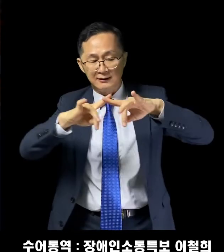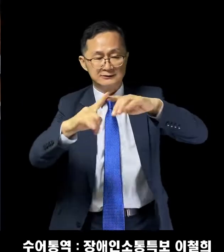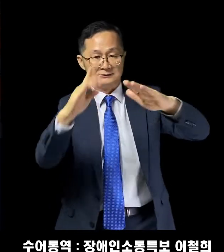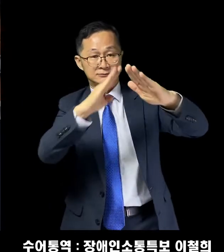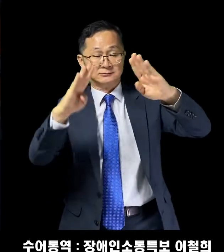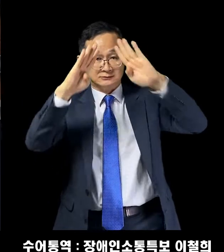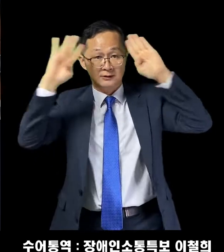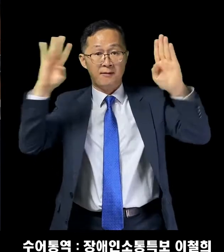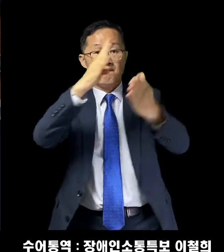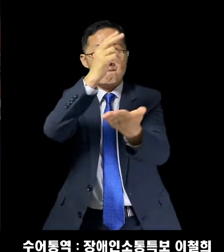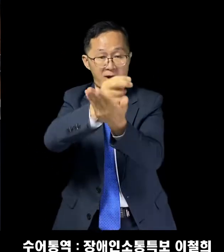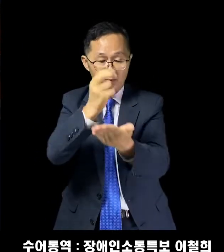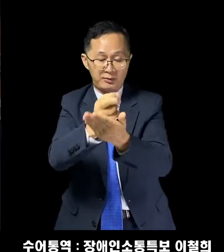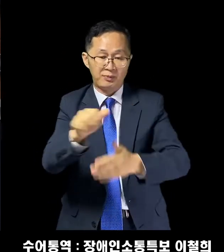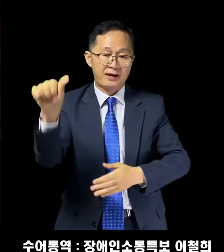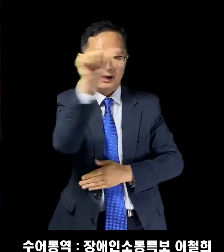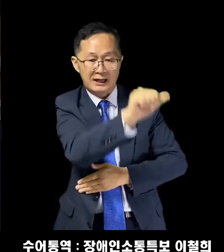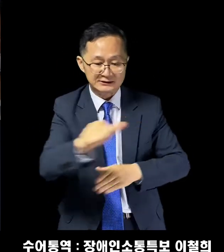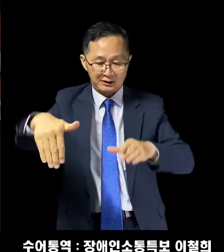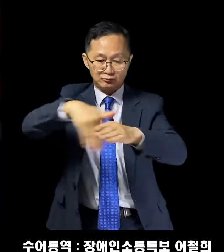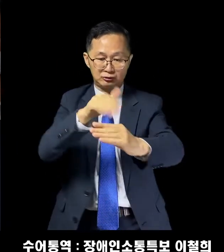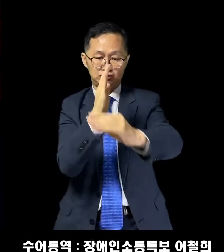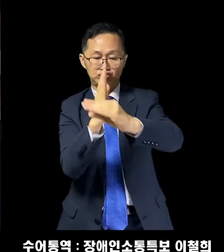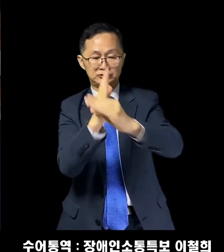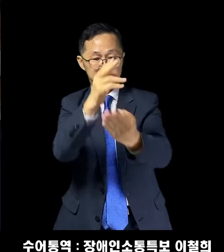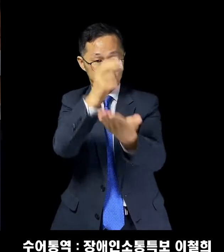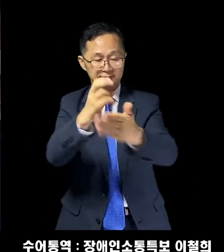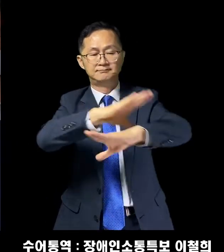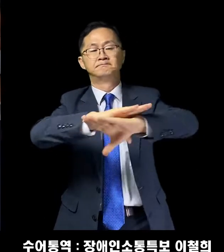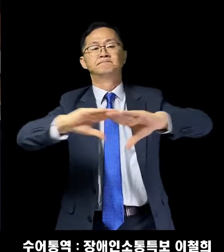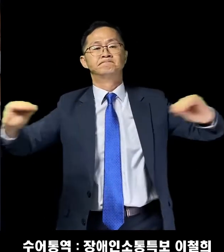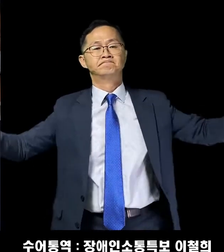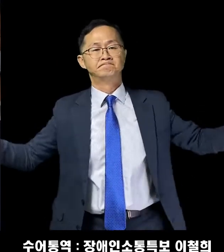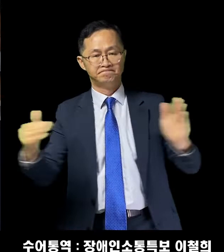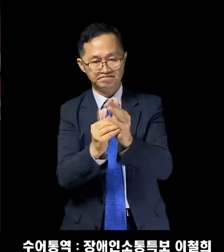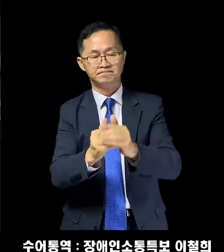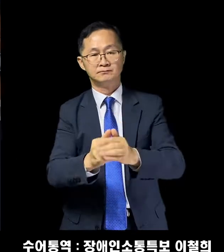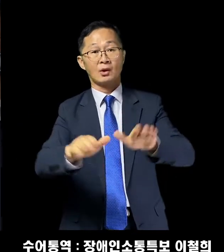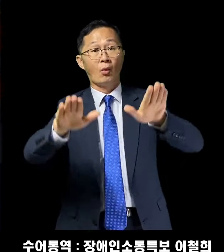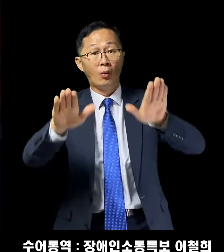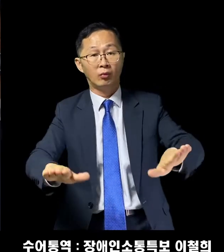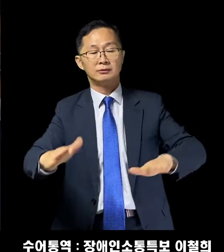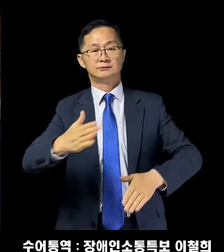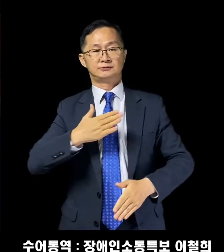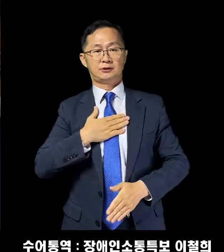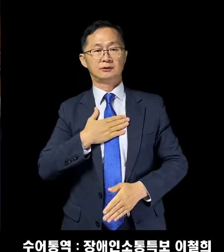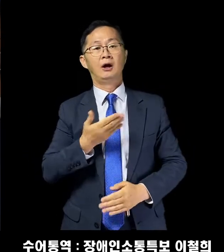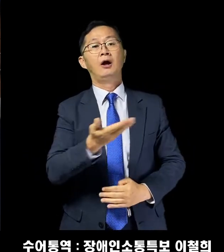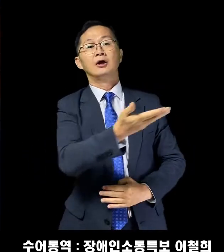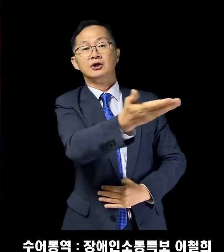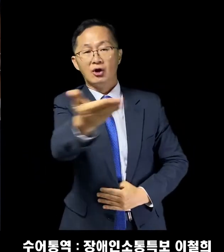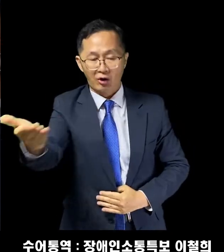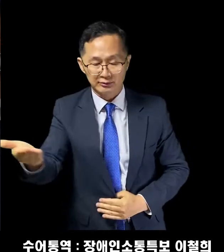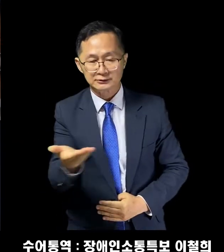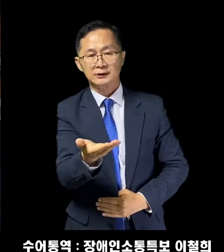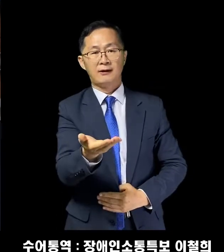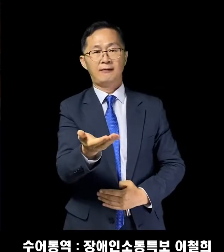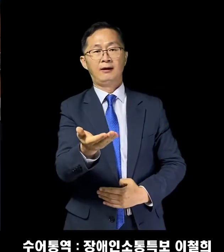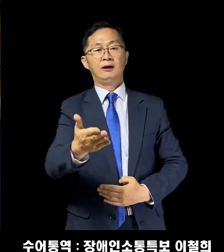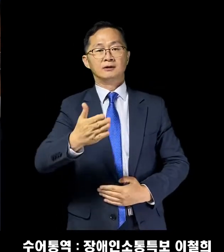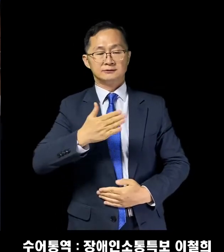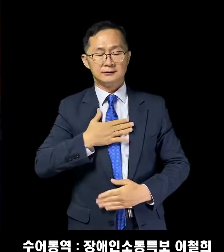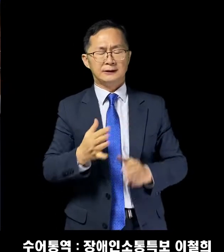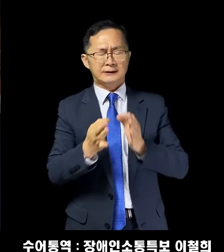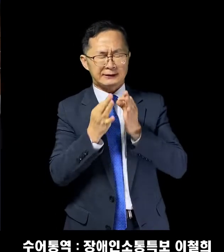아시아문화중심도시법을 역시 해결했습니다 오늘 저는 여러분께 저의 간절한 호소를